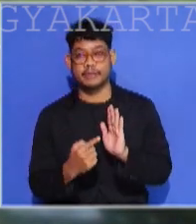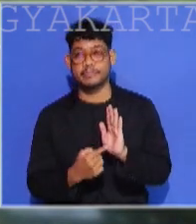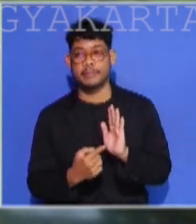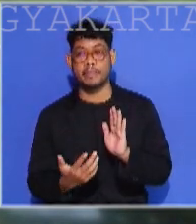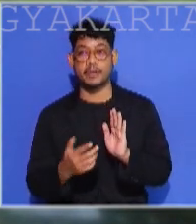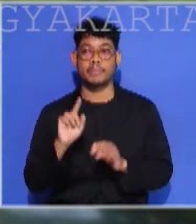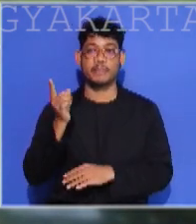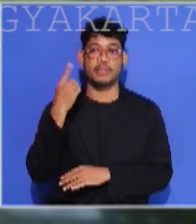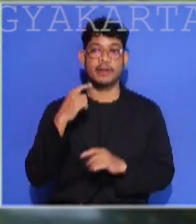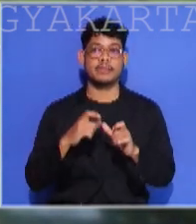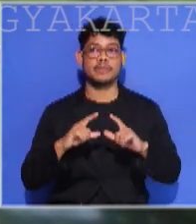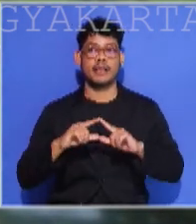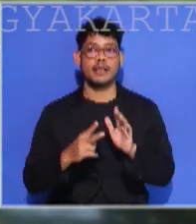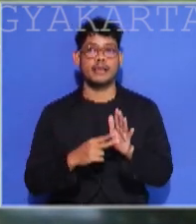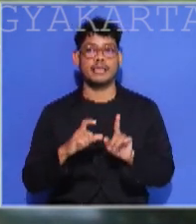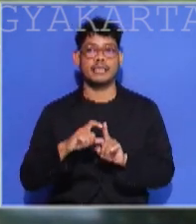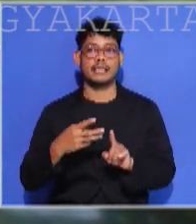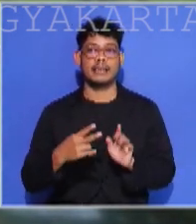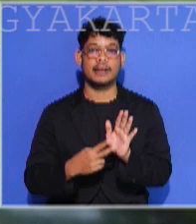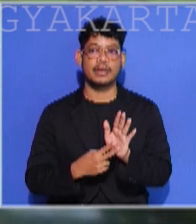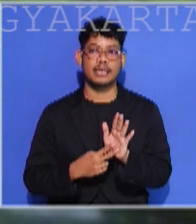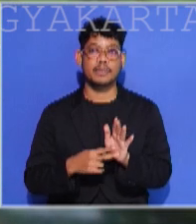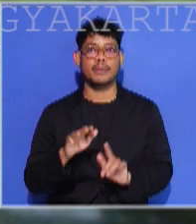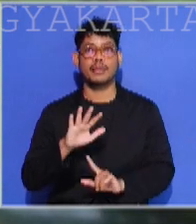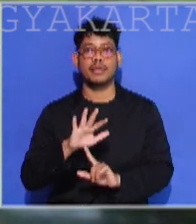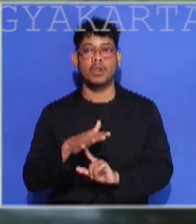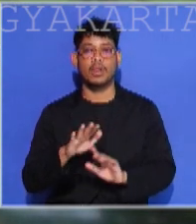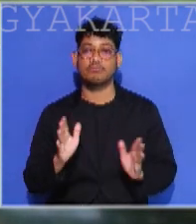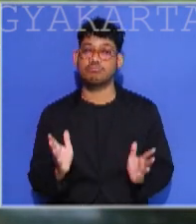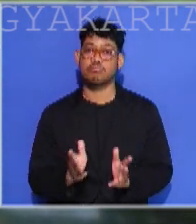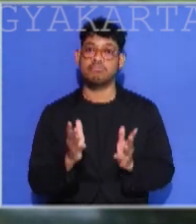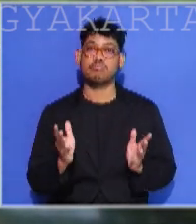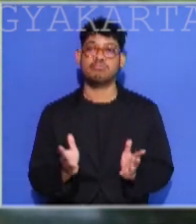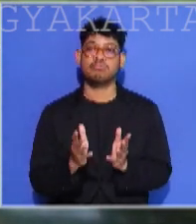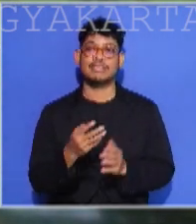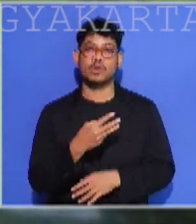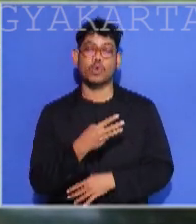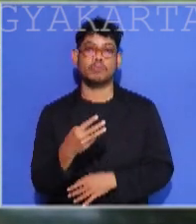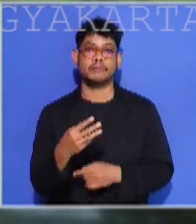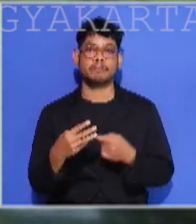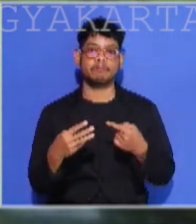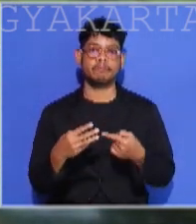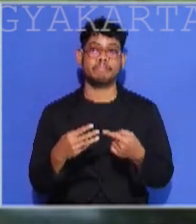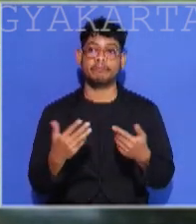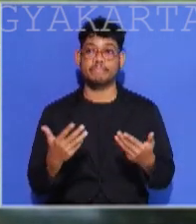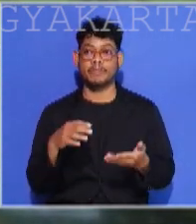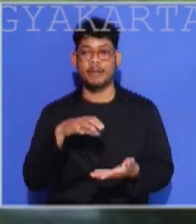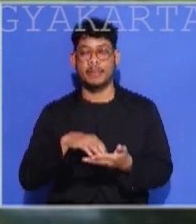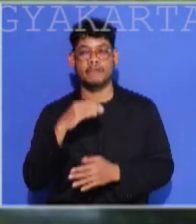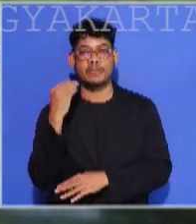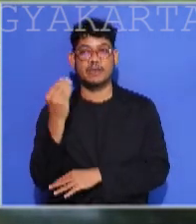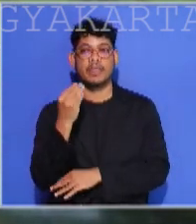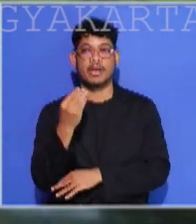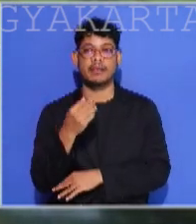mendorong pertumbuhan pelaku ekonomi baru di antaranya dari sektor pariwisata selain memiliki kawasan wisata pantai di